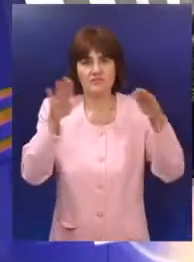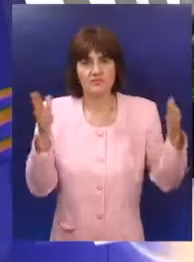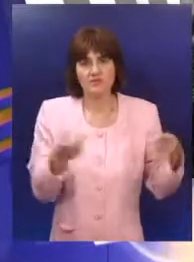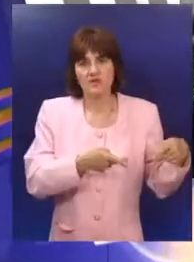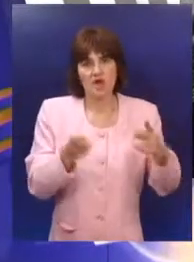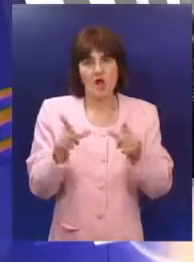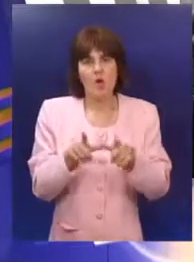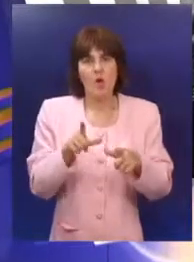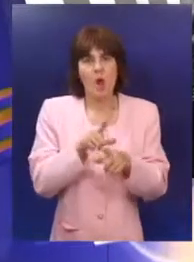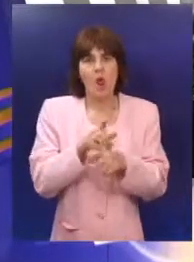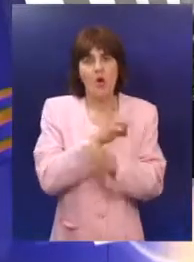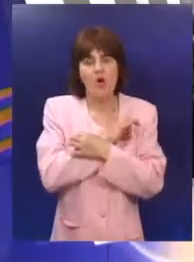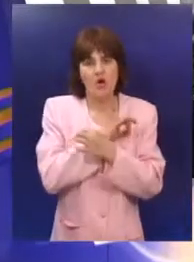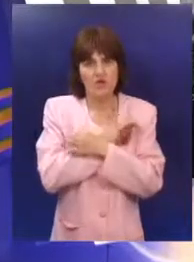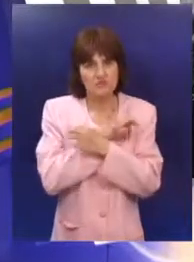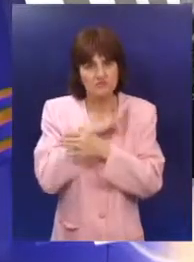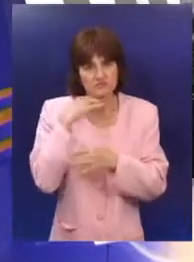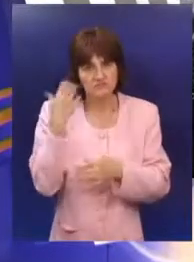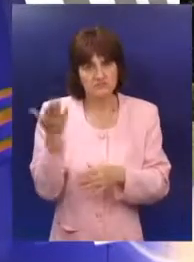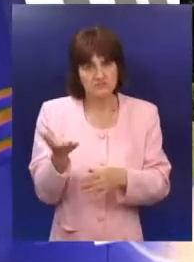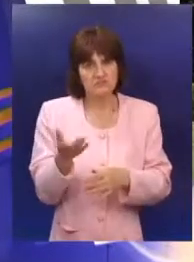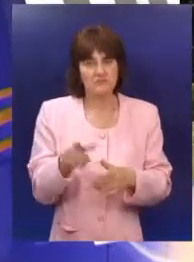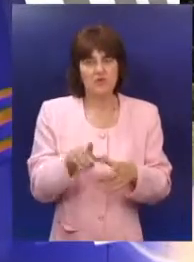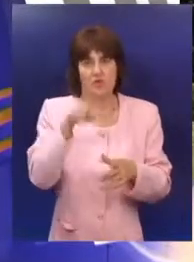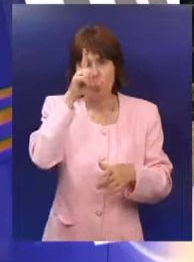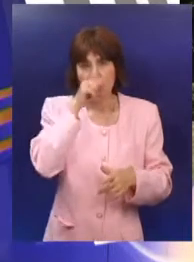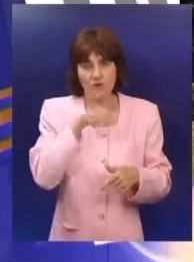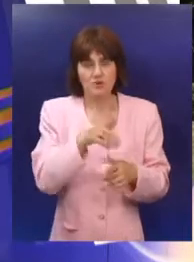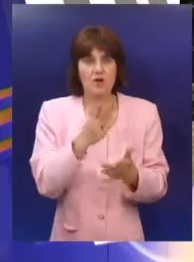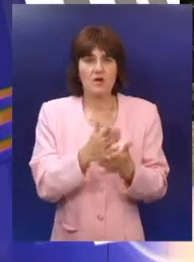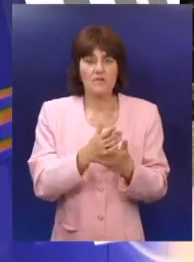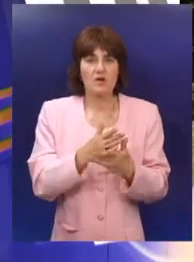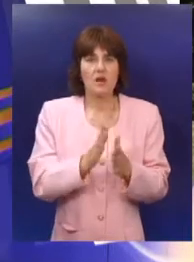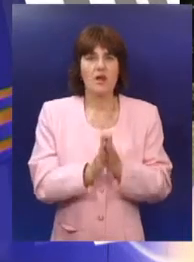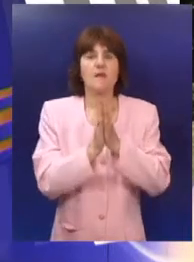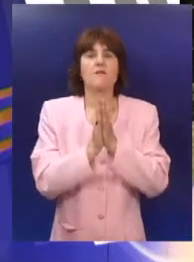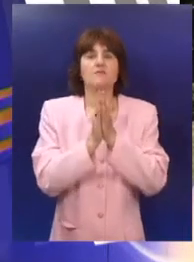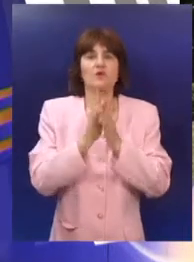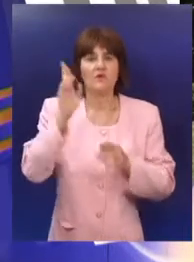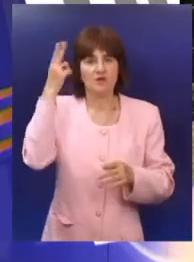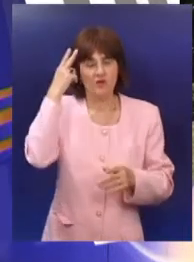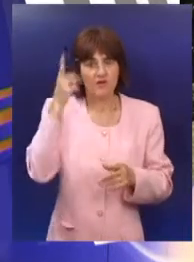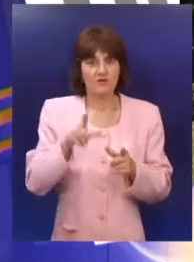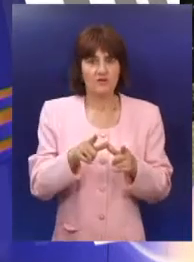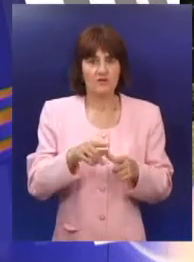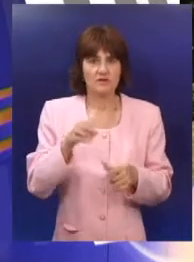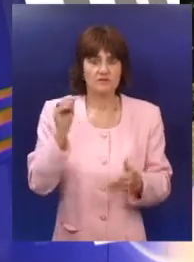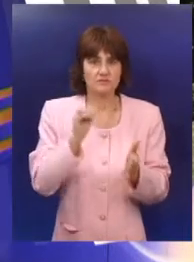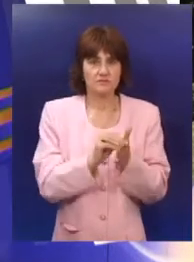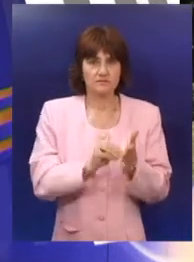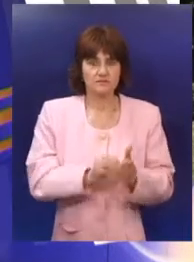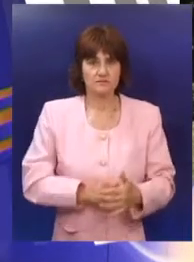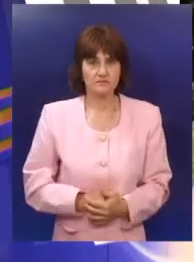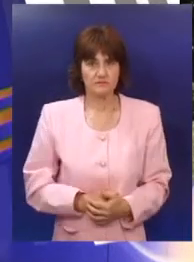odnosili u koncentracione logore. Članovi delegacije jevrejske opštine održali su i standardnu molitvu u pomen žrtvama na